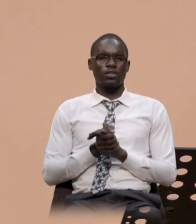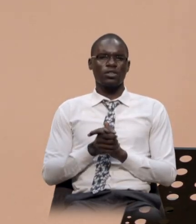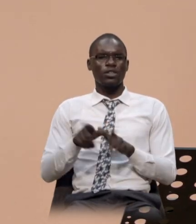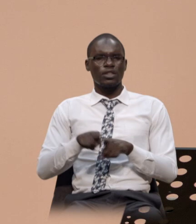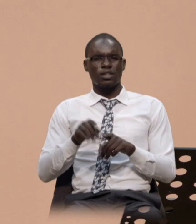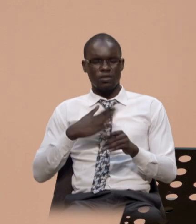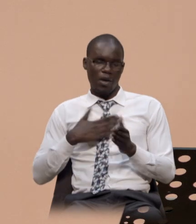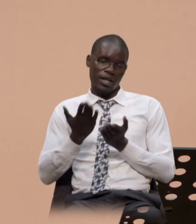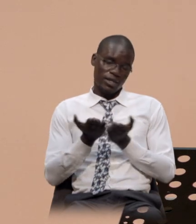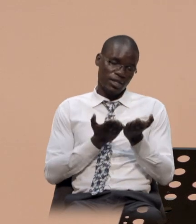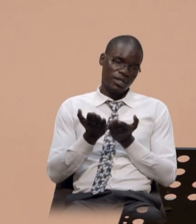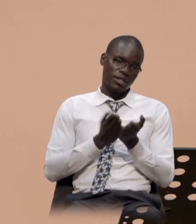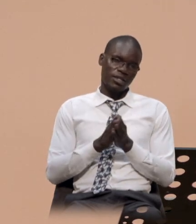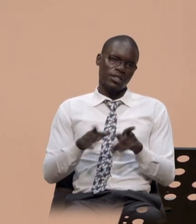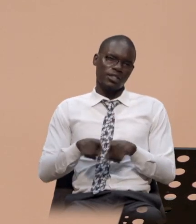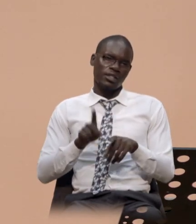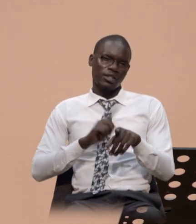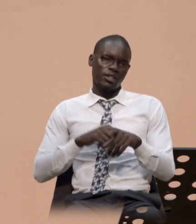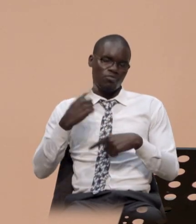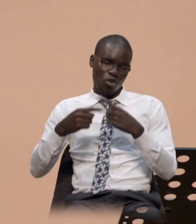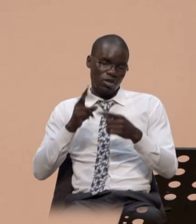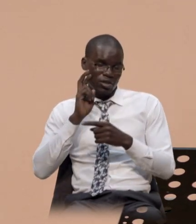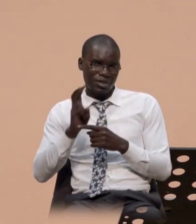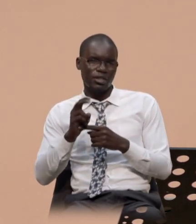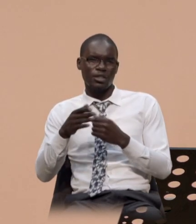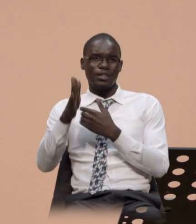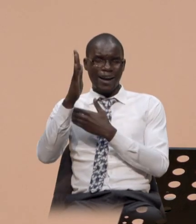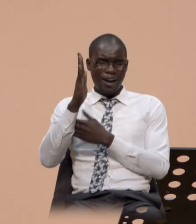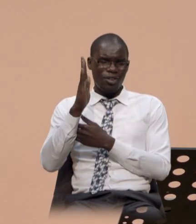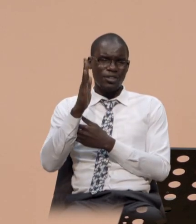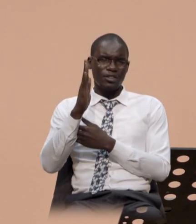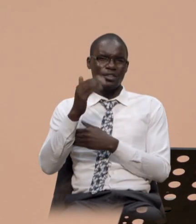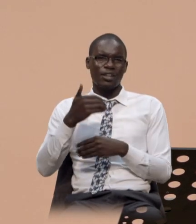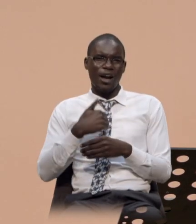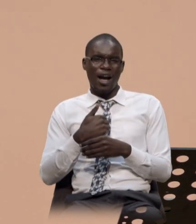kwanza unavyoendelea kuliona ni kwamba Mungu alikuwa